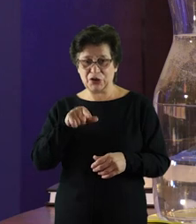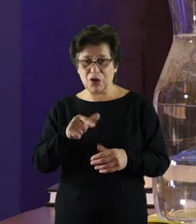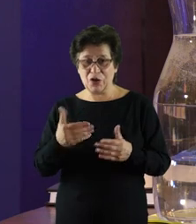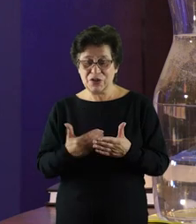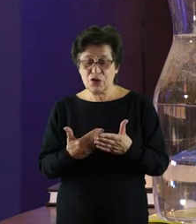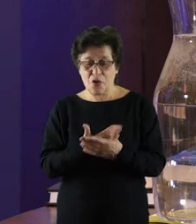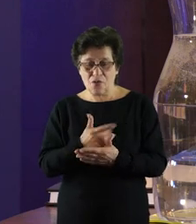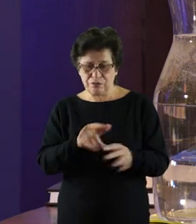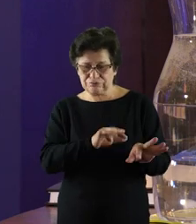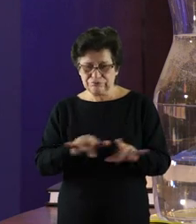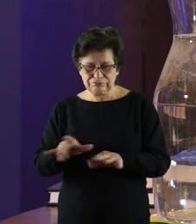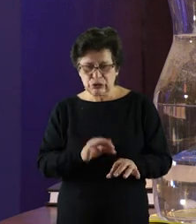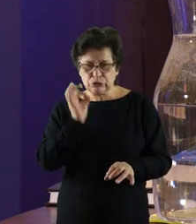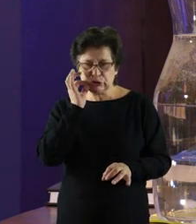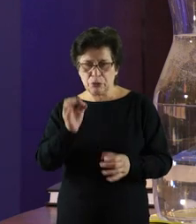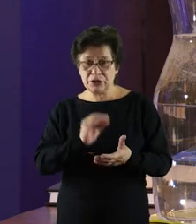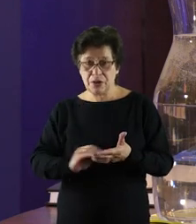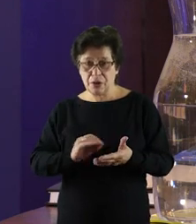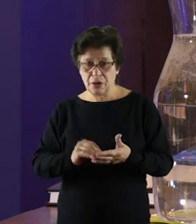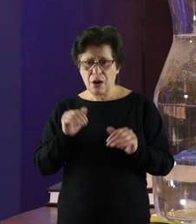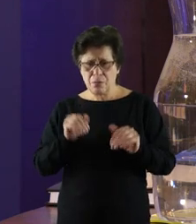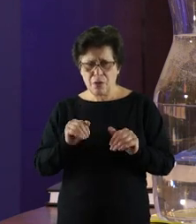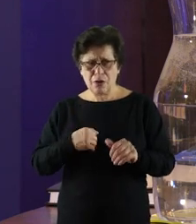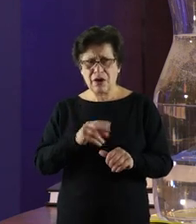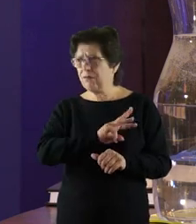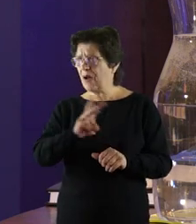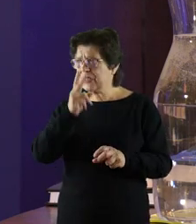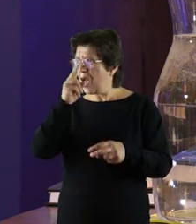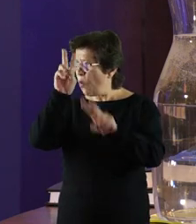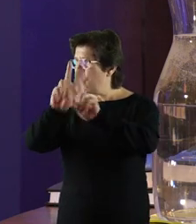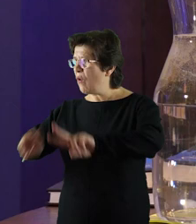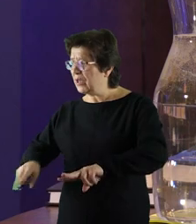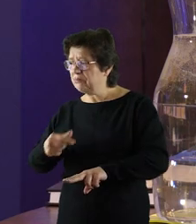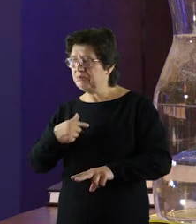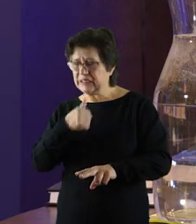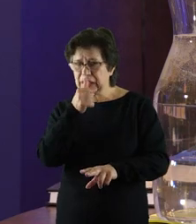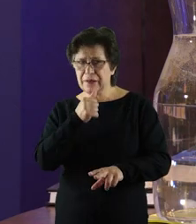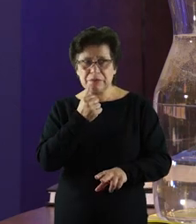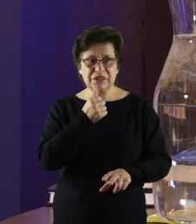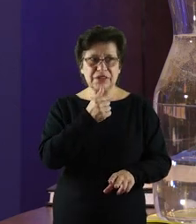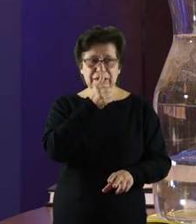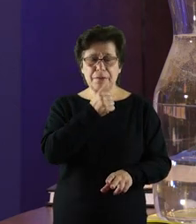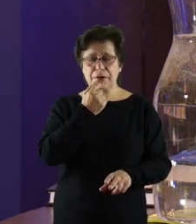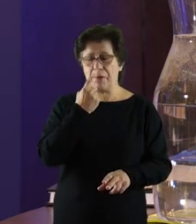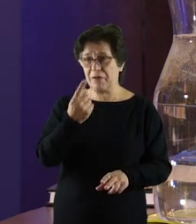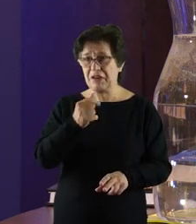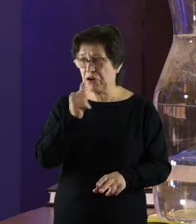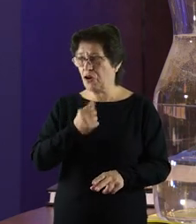dobrze napisana. Czy mogę wam zaufać? Nie powiecie nikomu? To zdradzę wam tajemnicę, bo jeszcze nikomu o tym nie